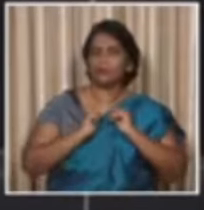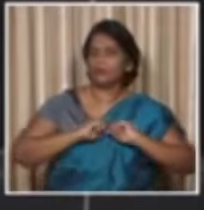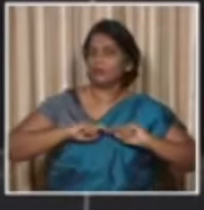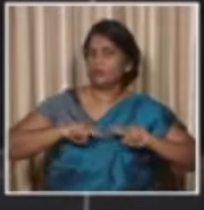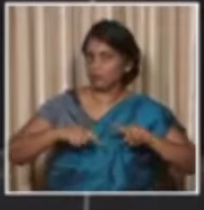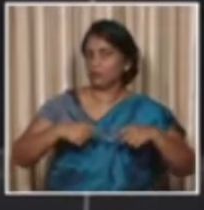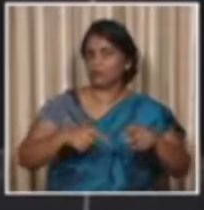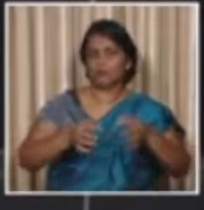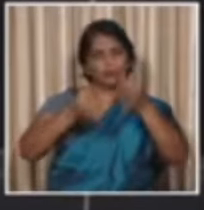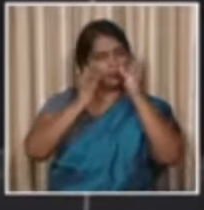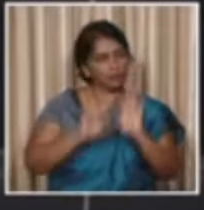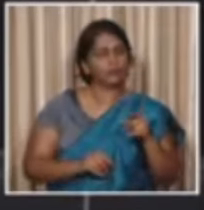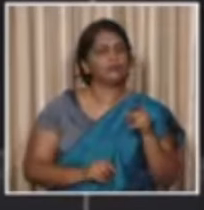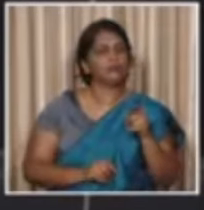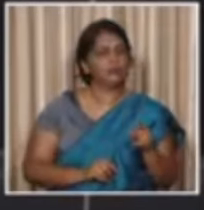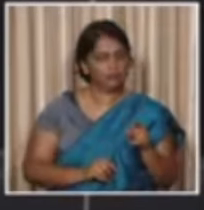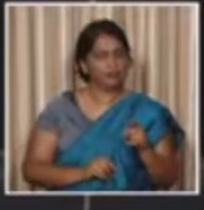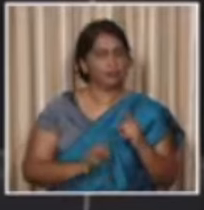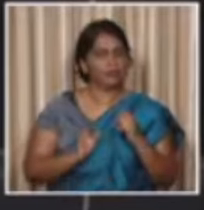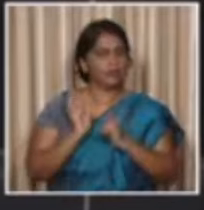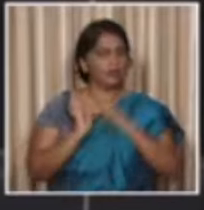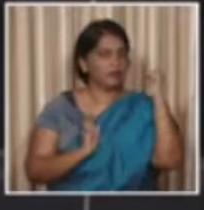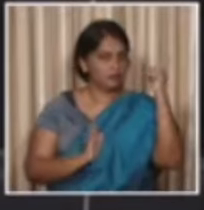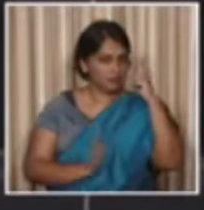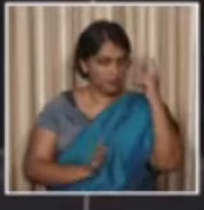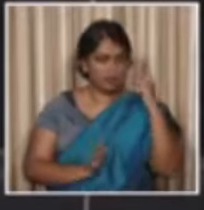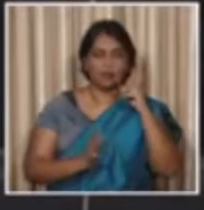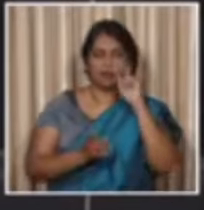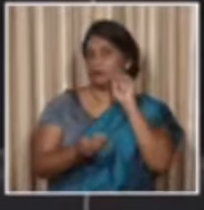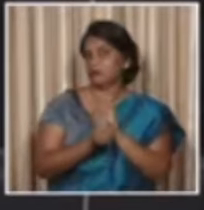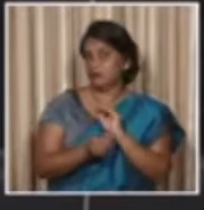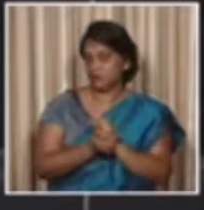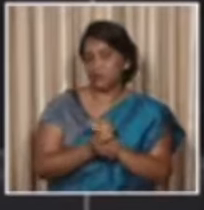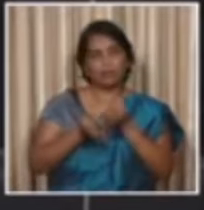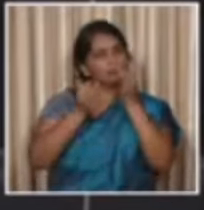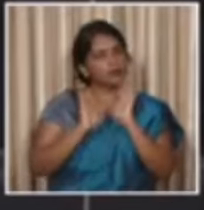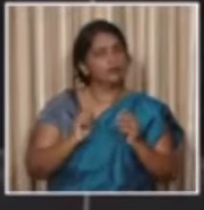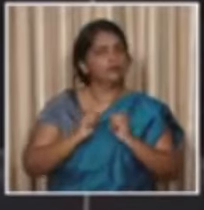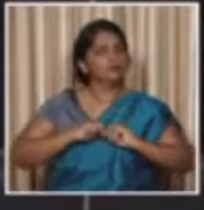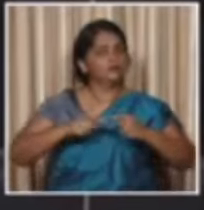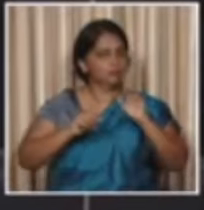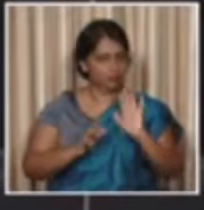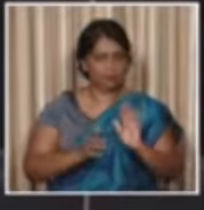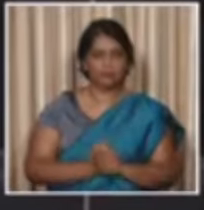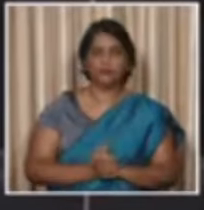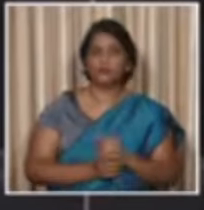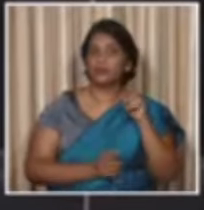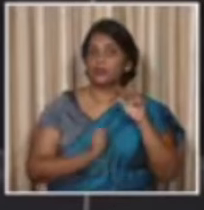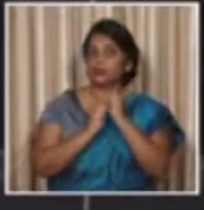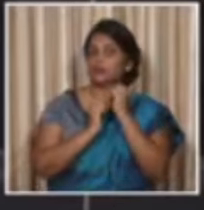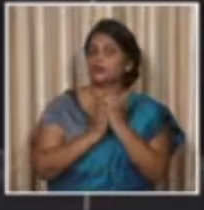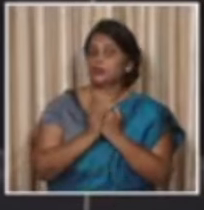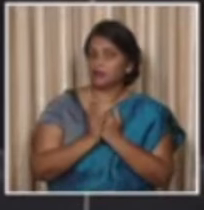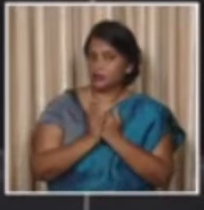කොටසක් ඉතා පැහැදිලිව ජාතික ආරක්ෂාවේ යහපත පිණිස ඉටු කරමින් තිබෙනවා. ඒ වැඩ